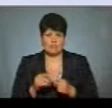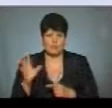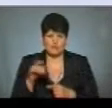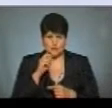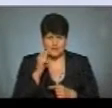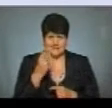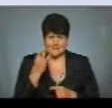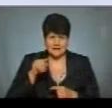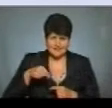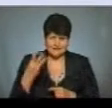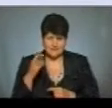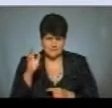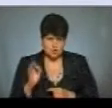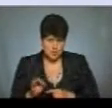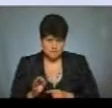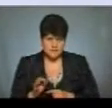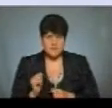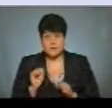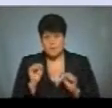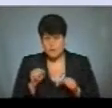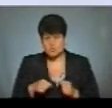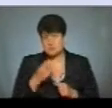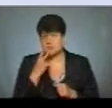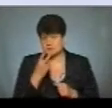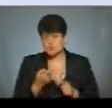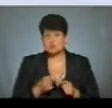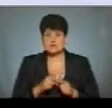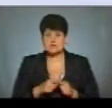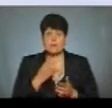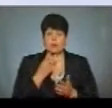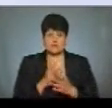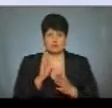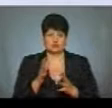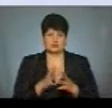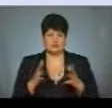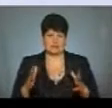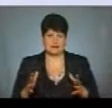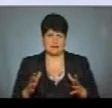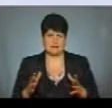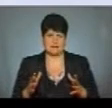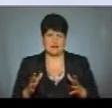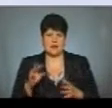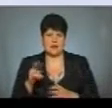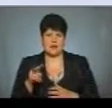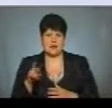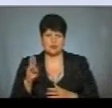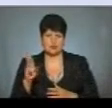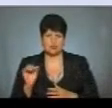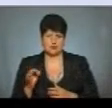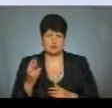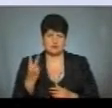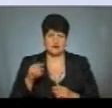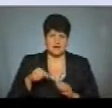визначився по всій країні, 3,3%, і можна передбачати, що цей показник буде зростати. Радикальна партія Ляшка